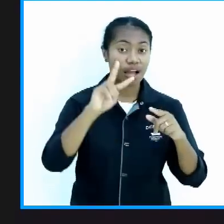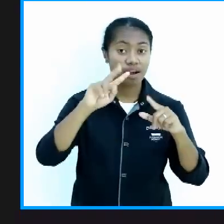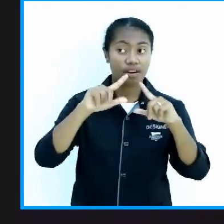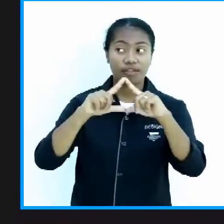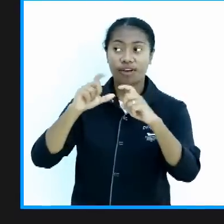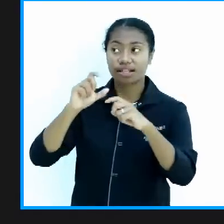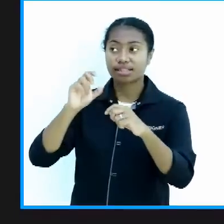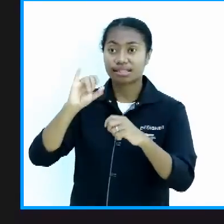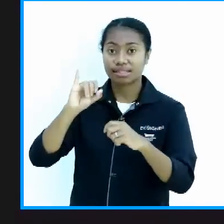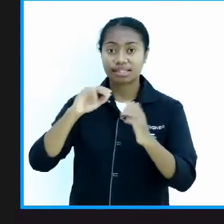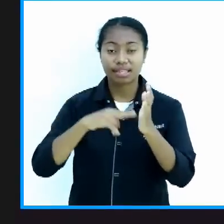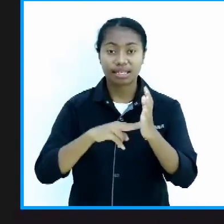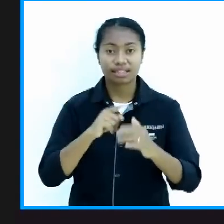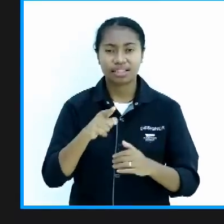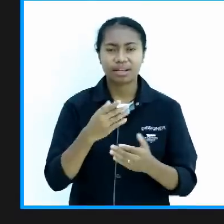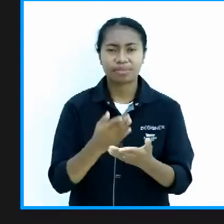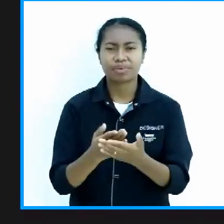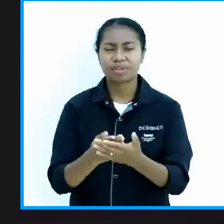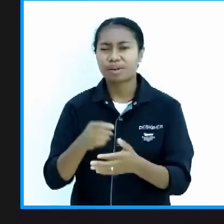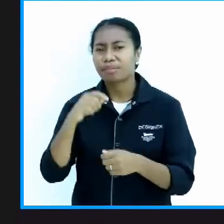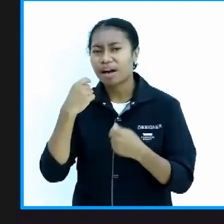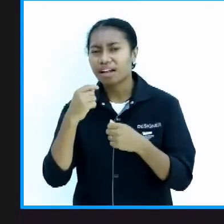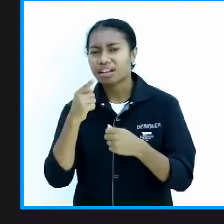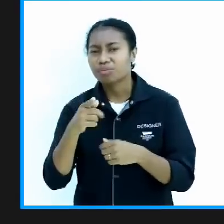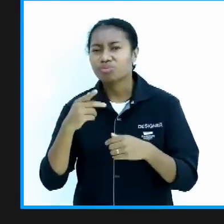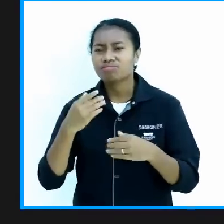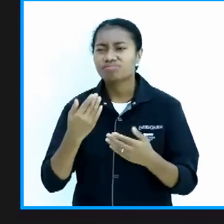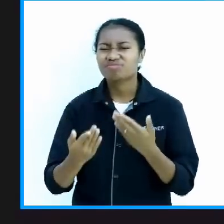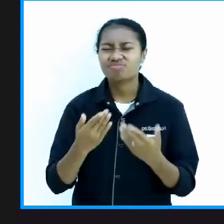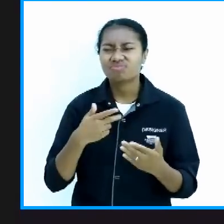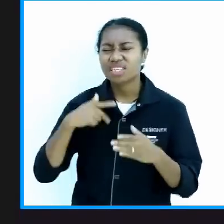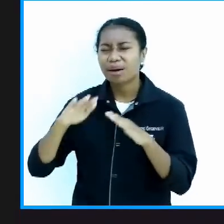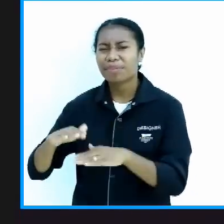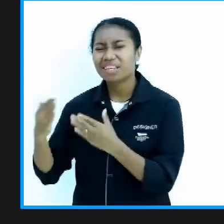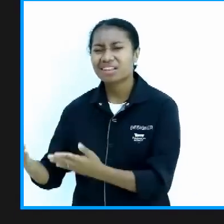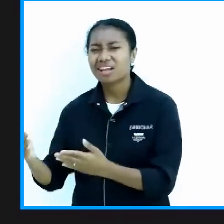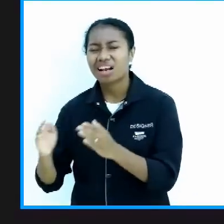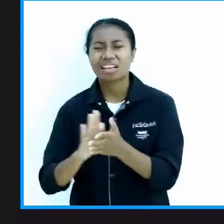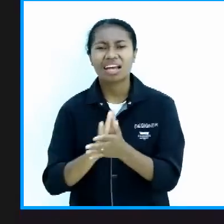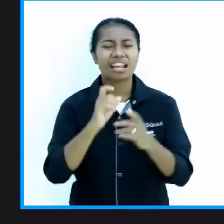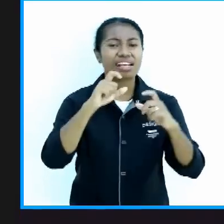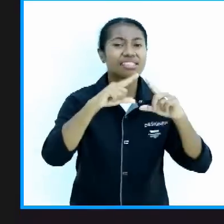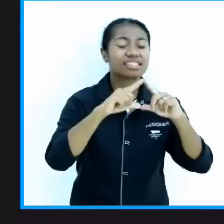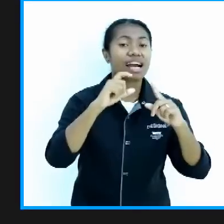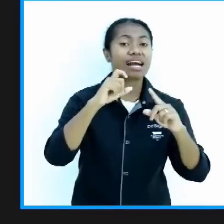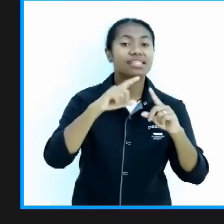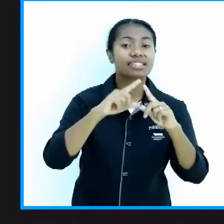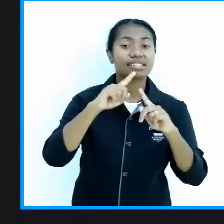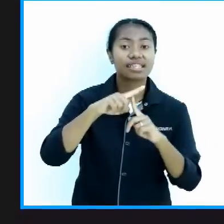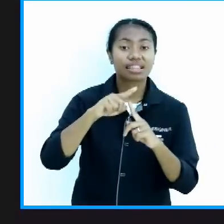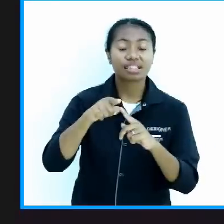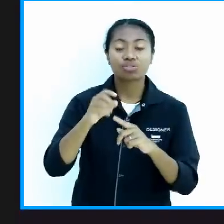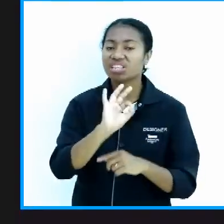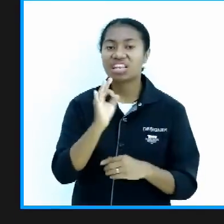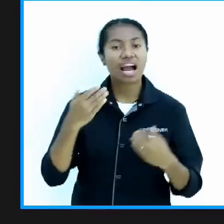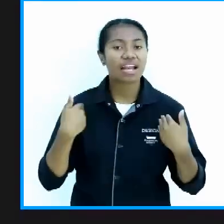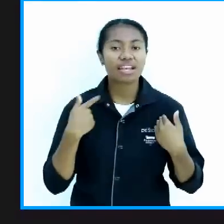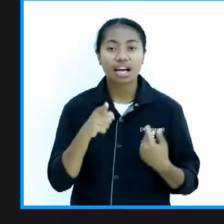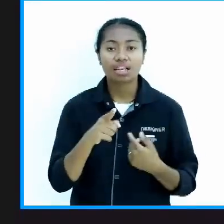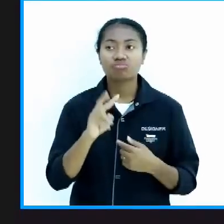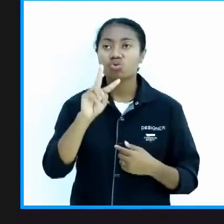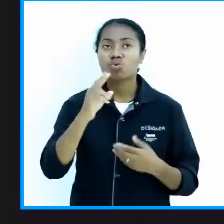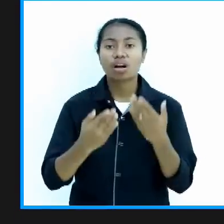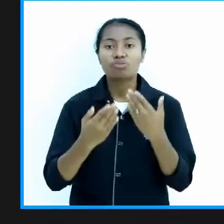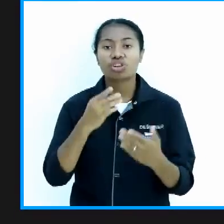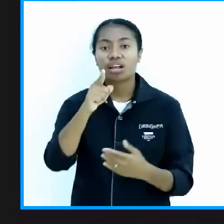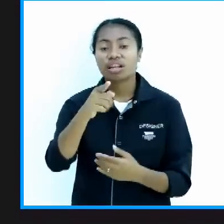dilemahkan sehingga kemungkinan dia meninggal dan kemungkinan dia mengalami cacat itu hampir tidak ada. Makanya dia cuma ada 2 kemungkinan, dia sembuh